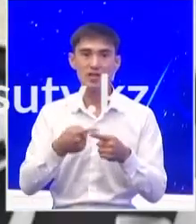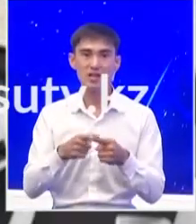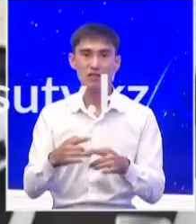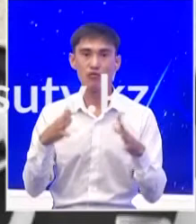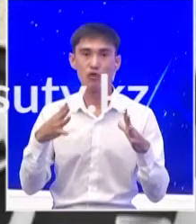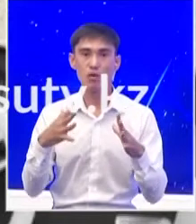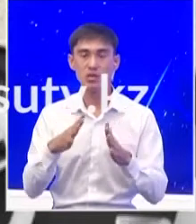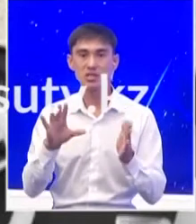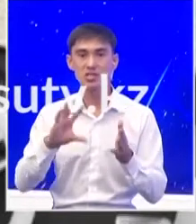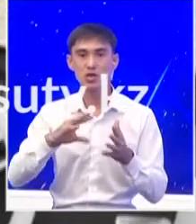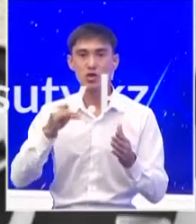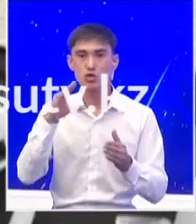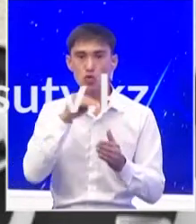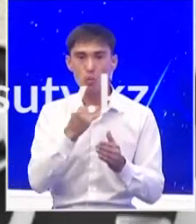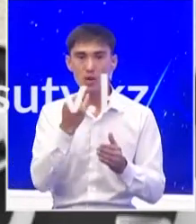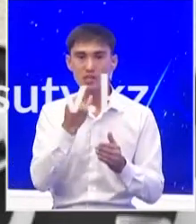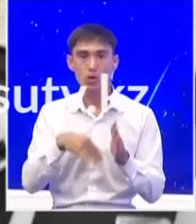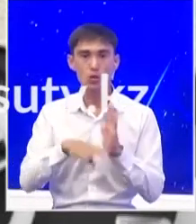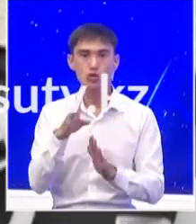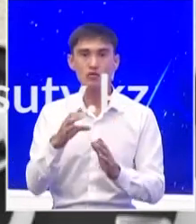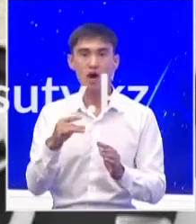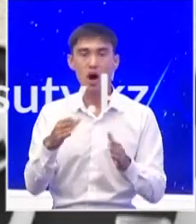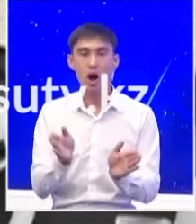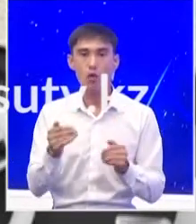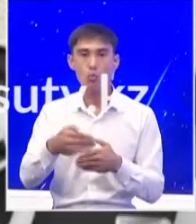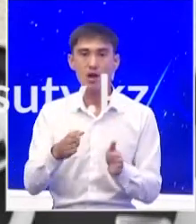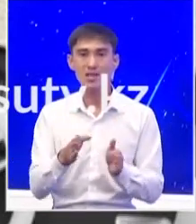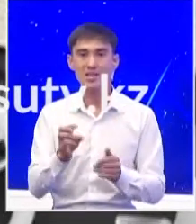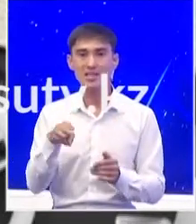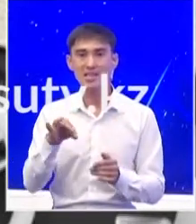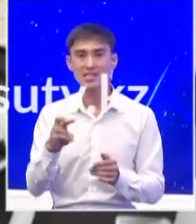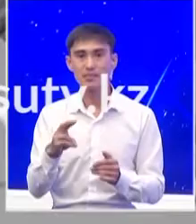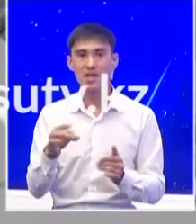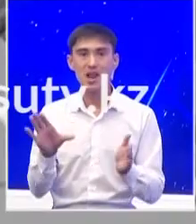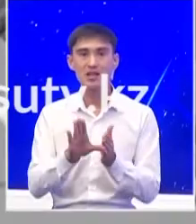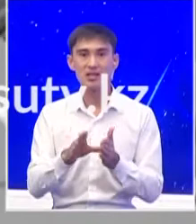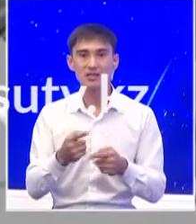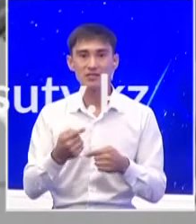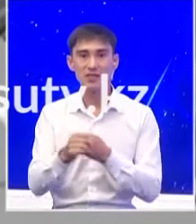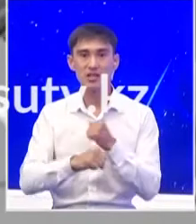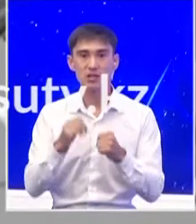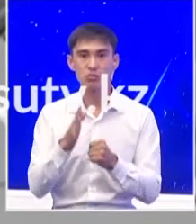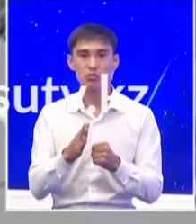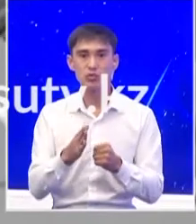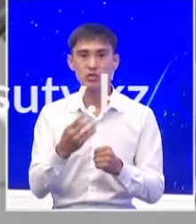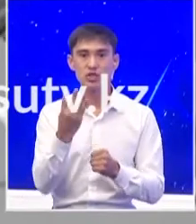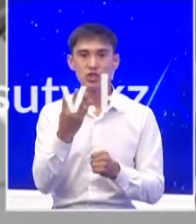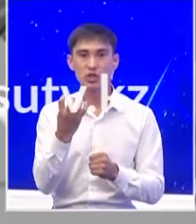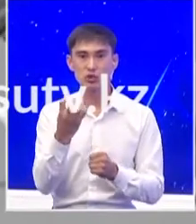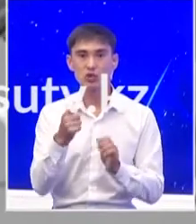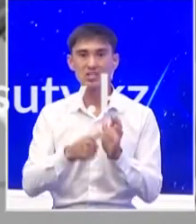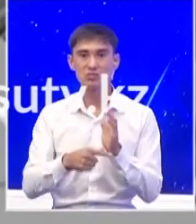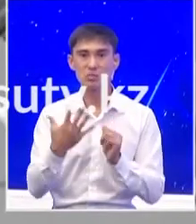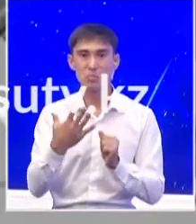вдвое превышает емкость самого лучшего аккумулятора Tesla. Электродвигатель судна будет иметь не менее